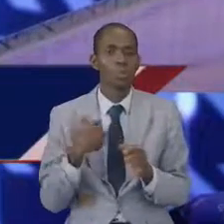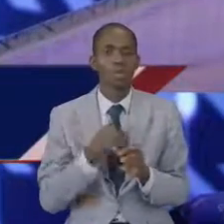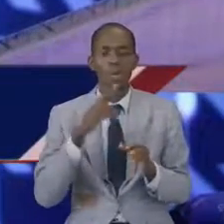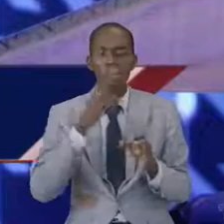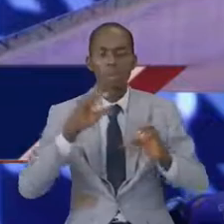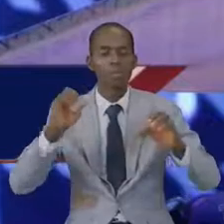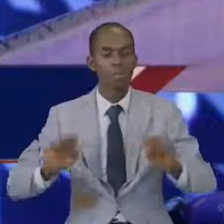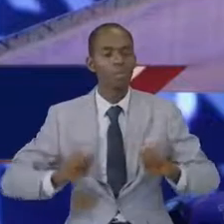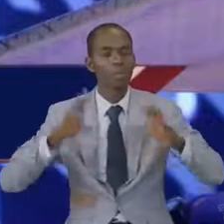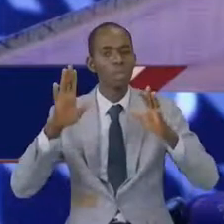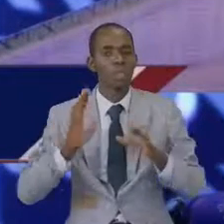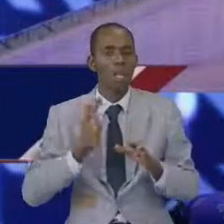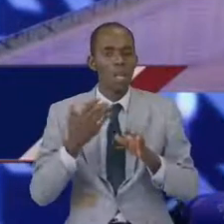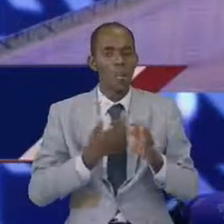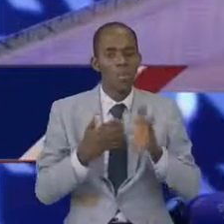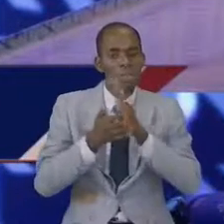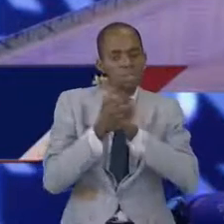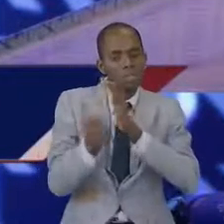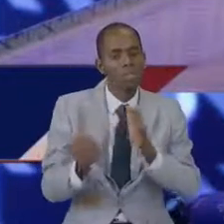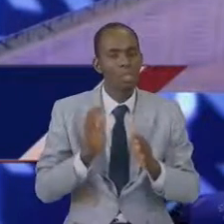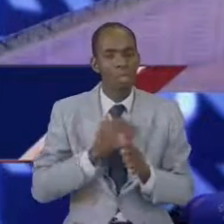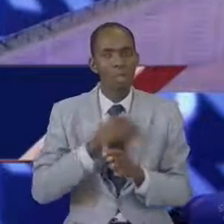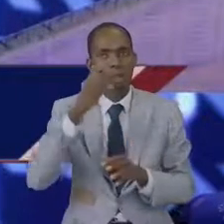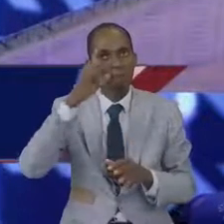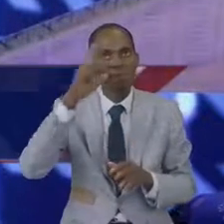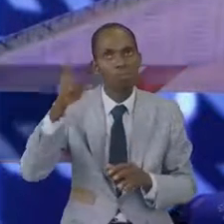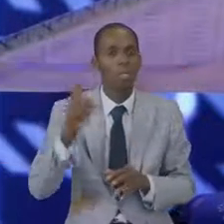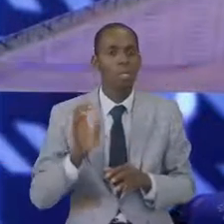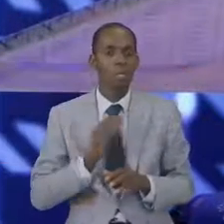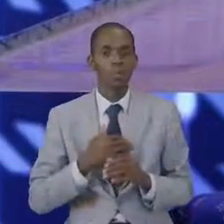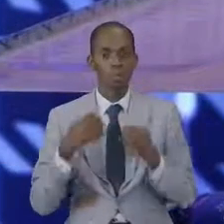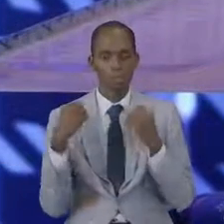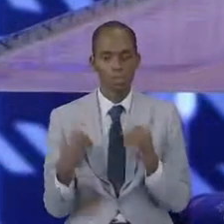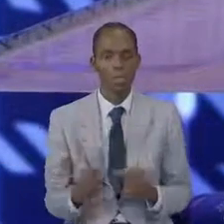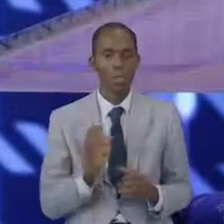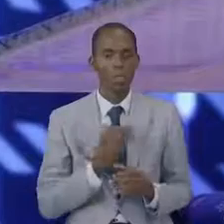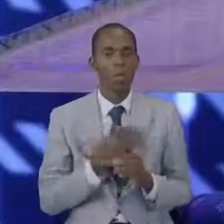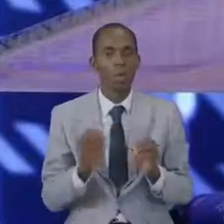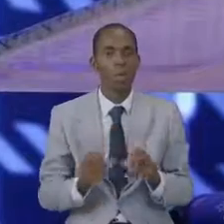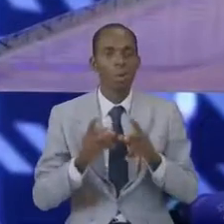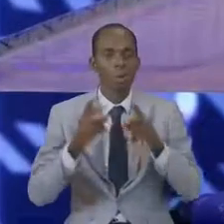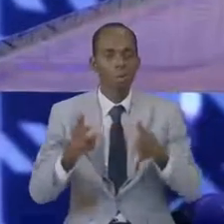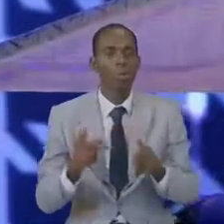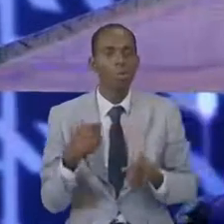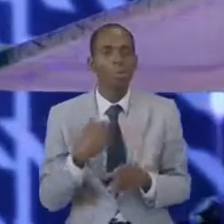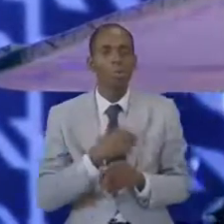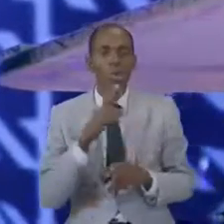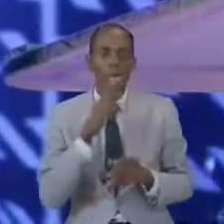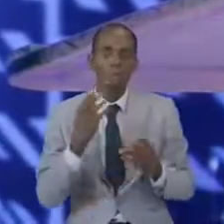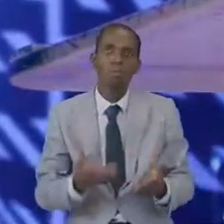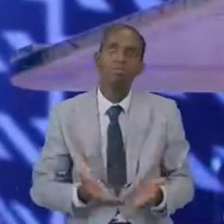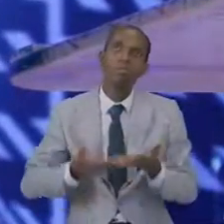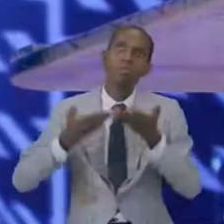notre compétence notre force notre capacité notre opportunité nous langage ne